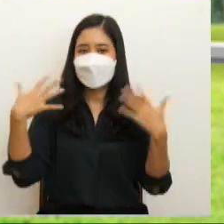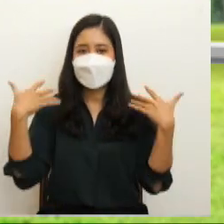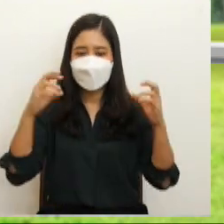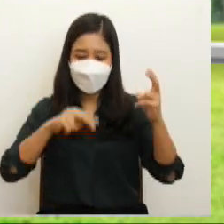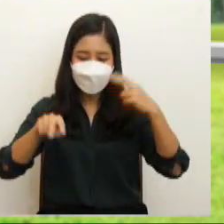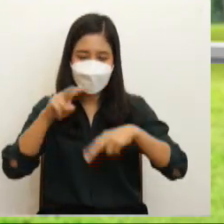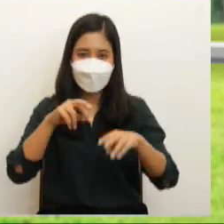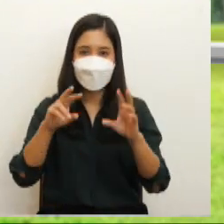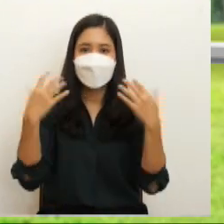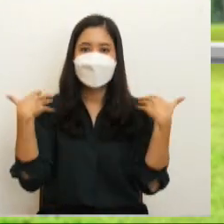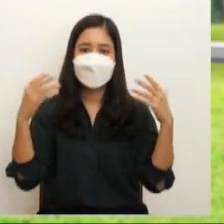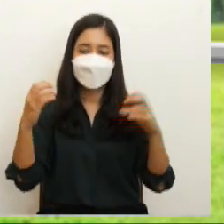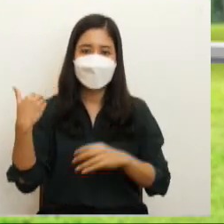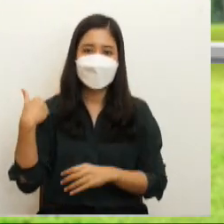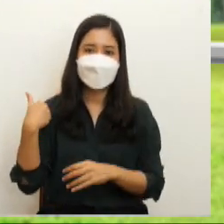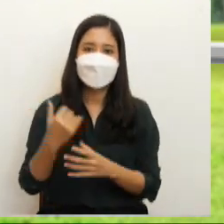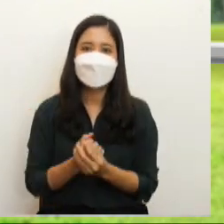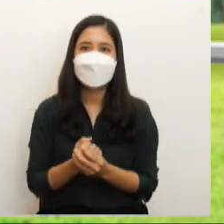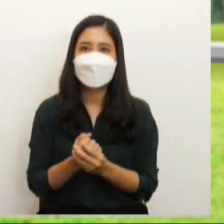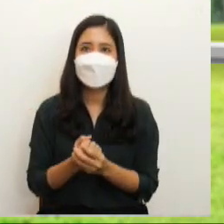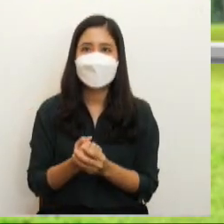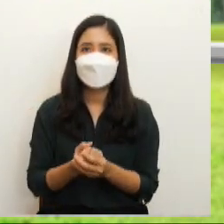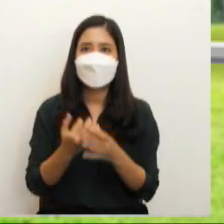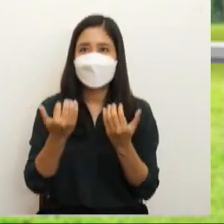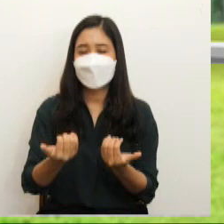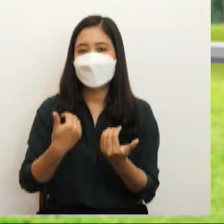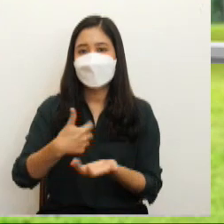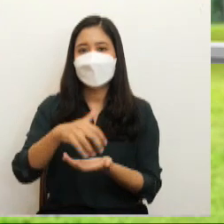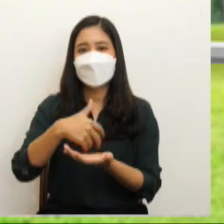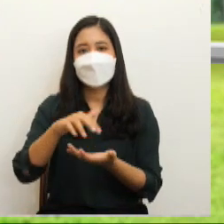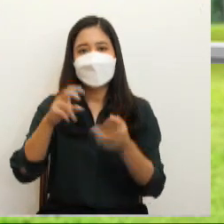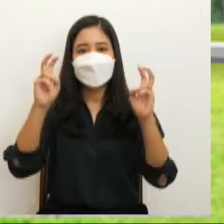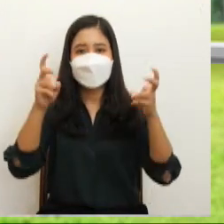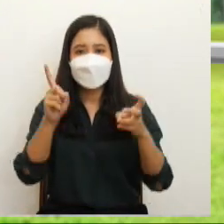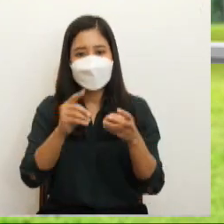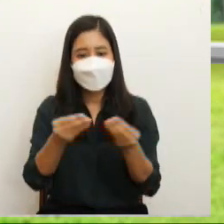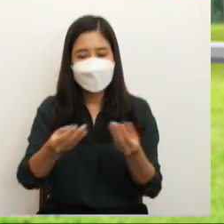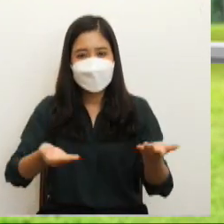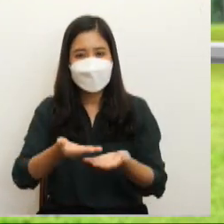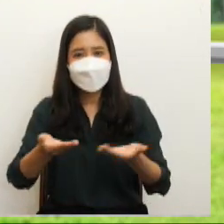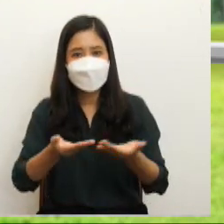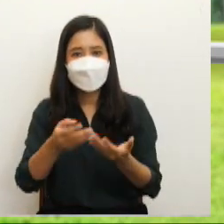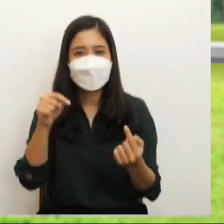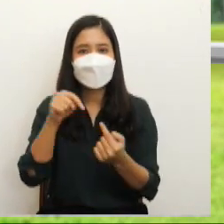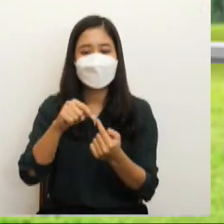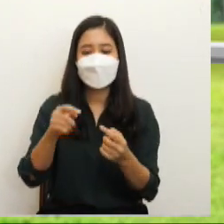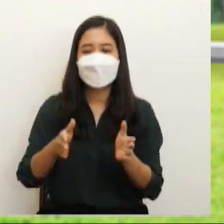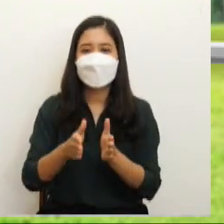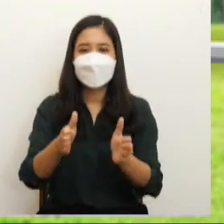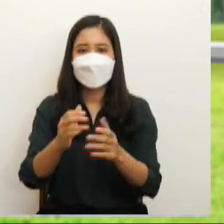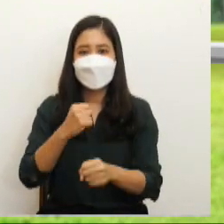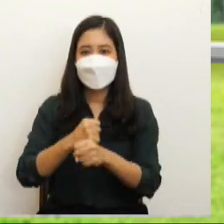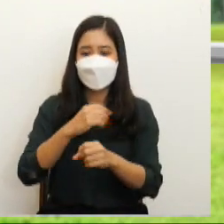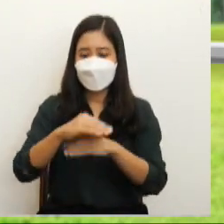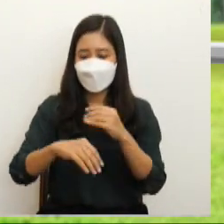ฆษกกระทรวงศึกษาธิการวันนี้รับหน้าที่เป็นผู้ดำเนินรายการในประเด็นการเสวนาค่ะนั่นคือแนวทางการปฏิบัติของพื้นที่ควบ